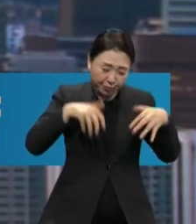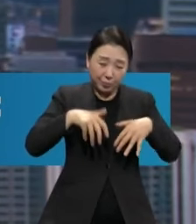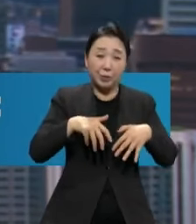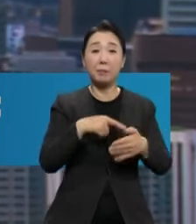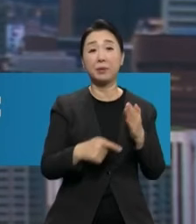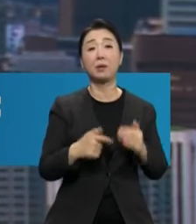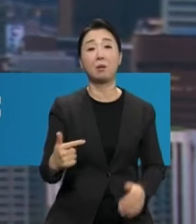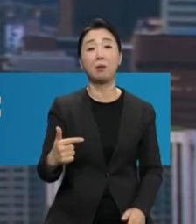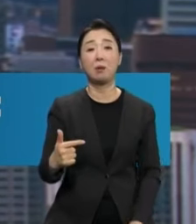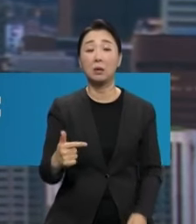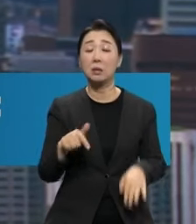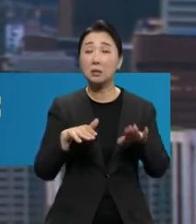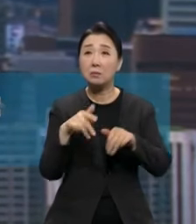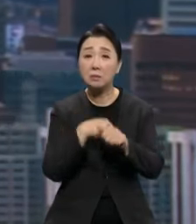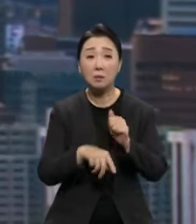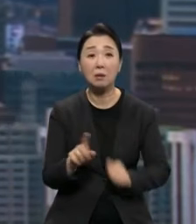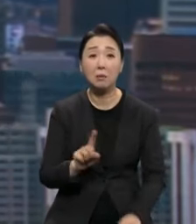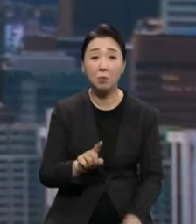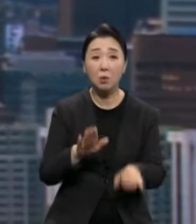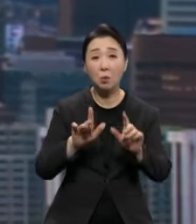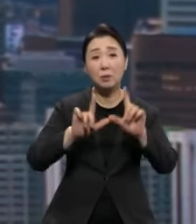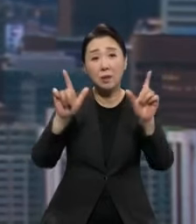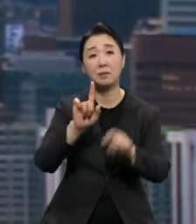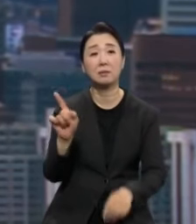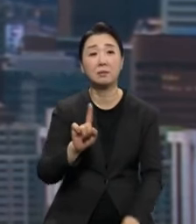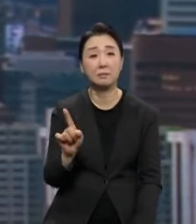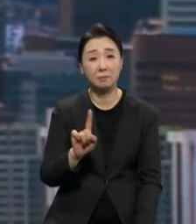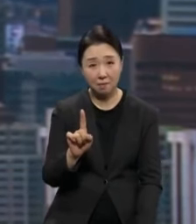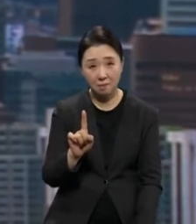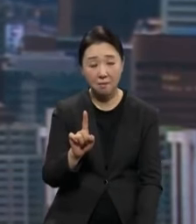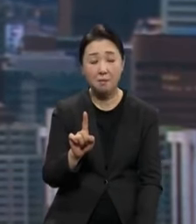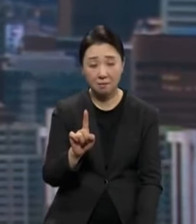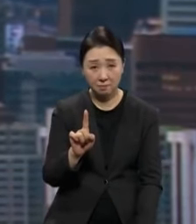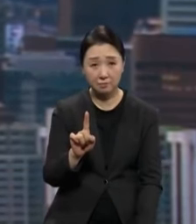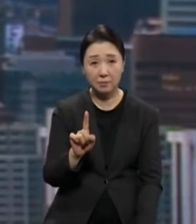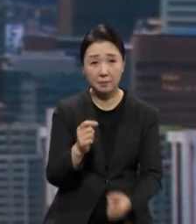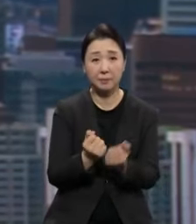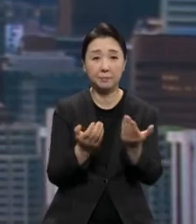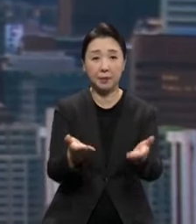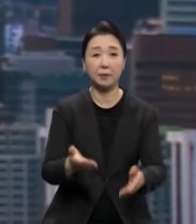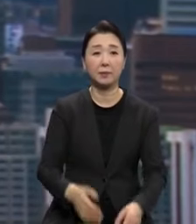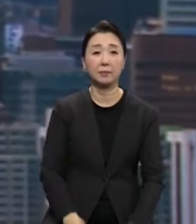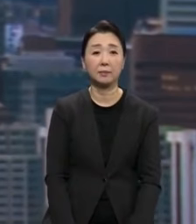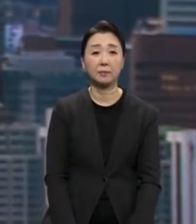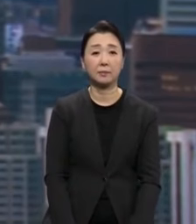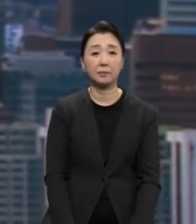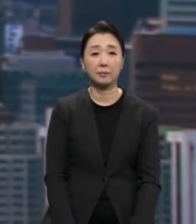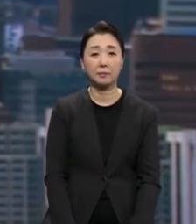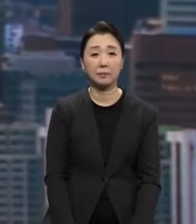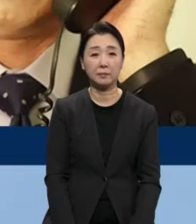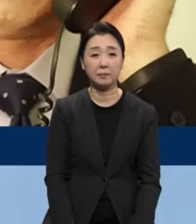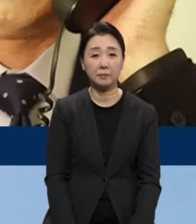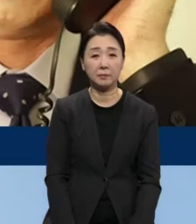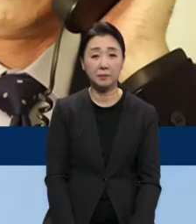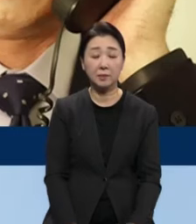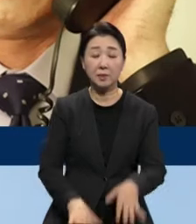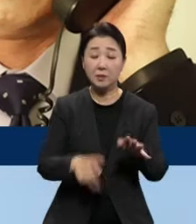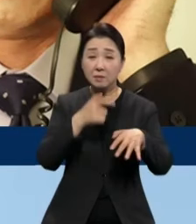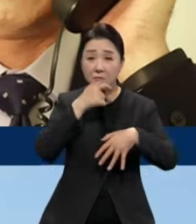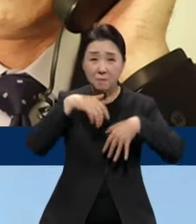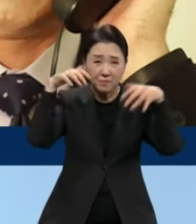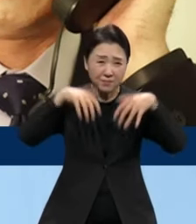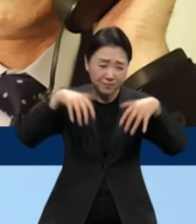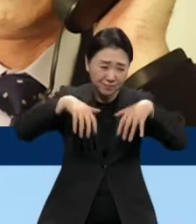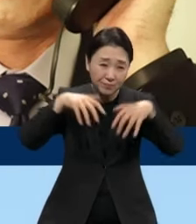건데요 지금은 어떤지 또 오늘 날씨는 어떨지 보도국의 이재승 기자에게 들어보겠습니다 이재승 기자 지금도